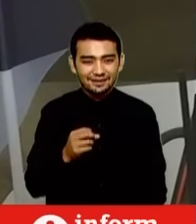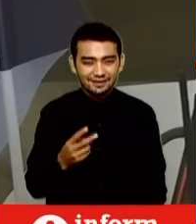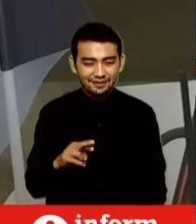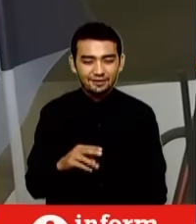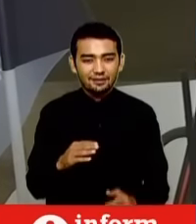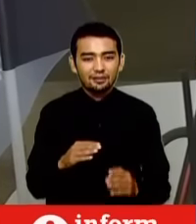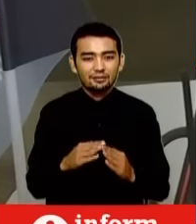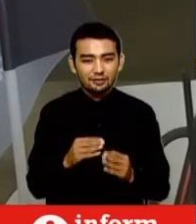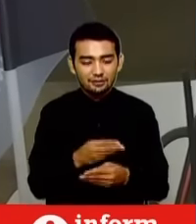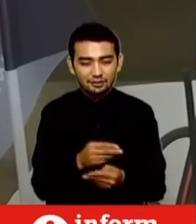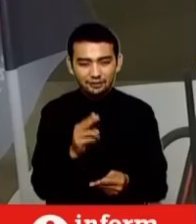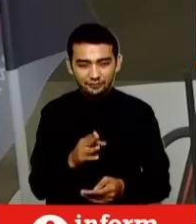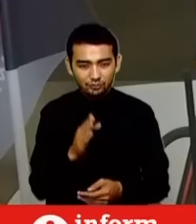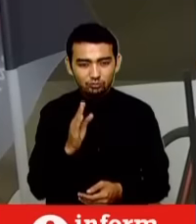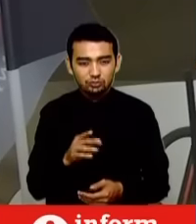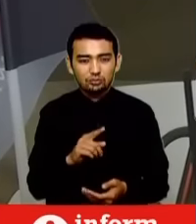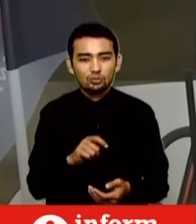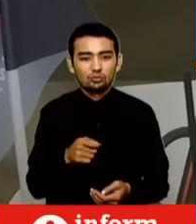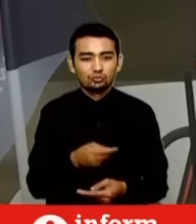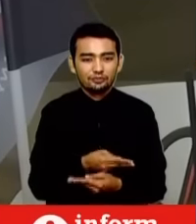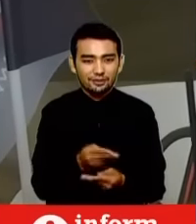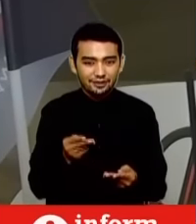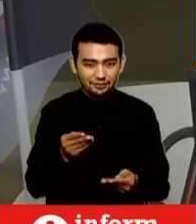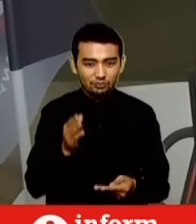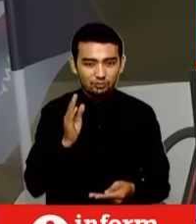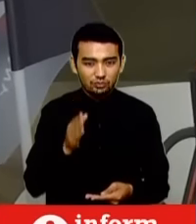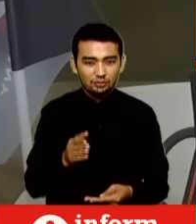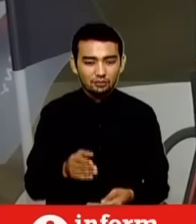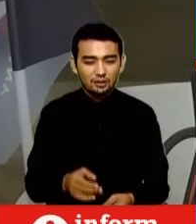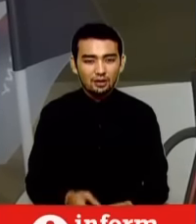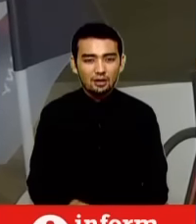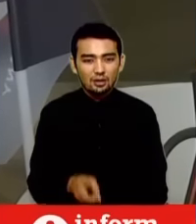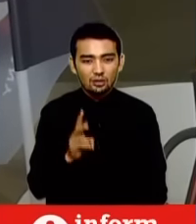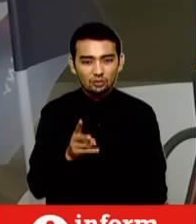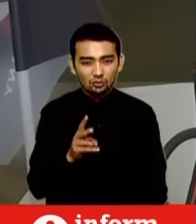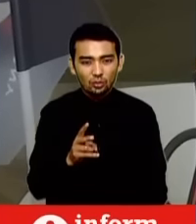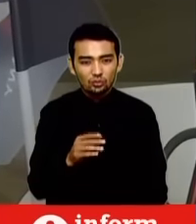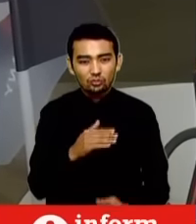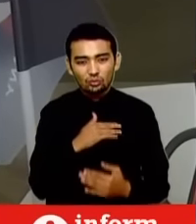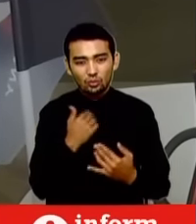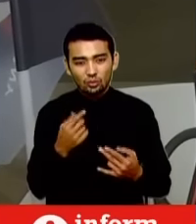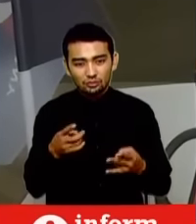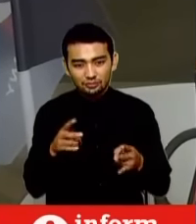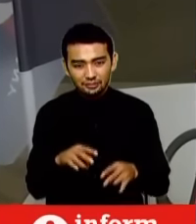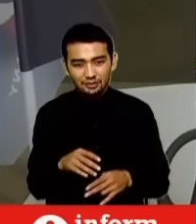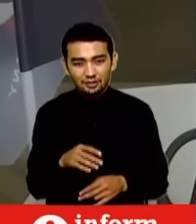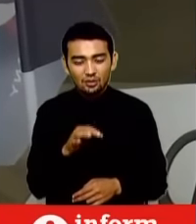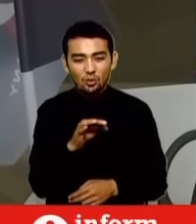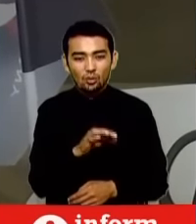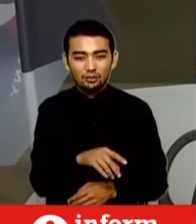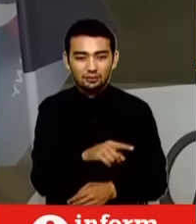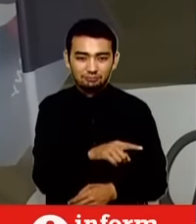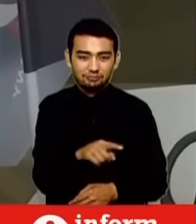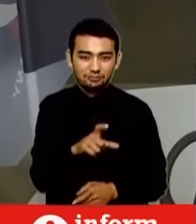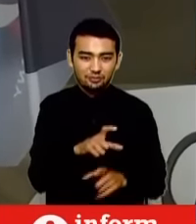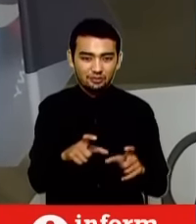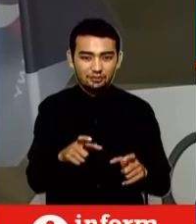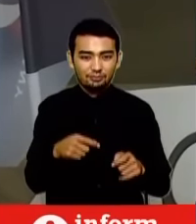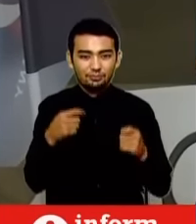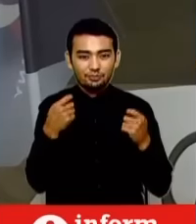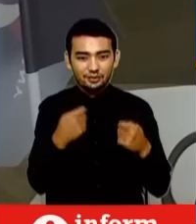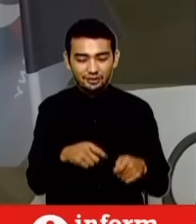дать квартиру, дать ключи. А кто не намерен оставаться, от этих